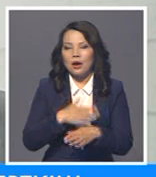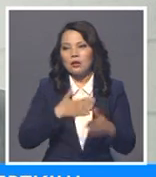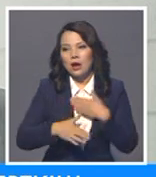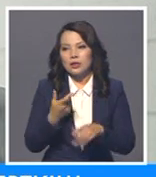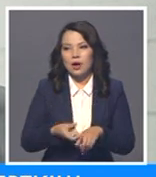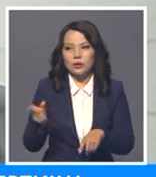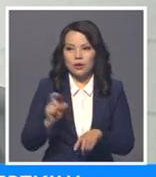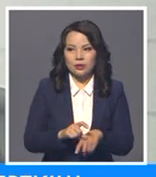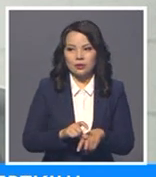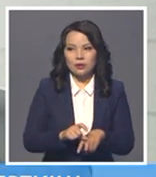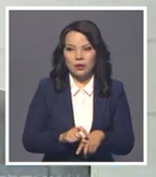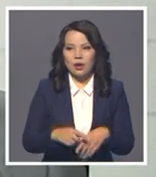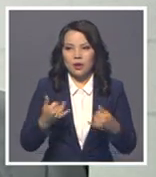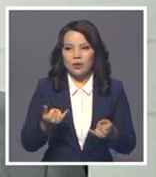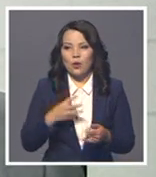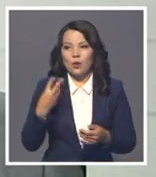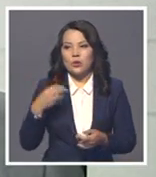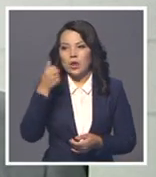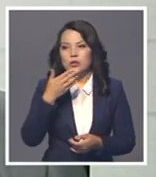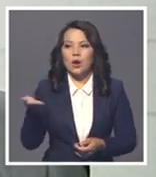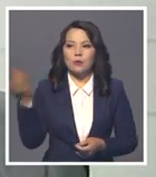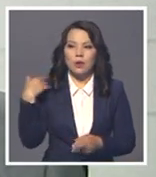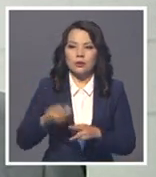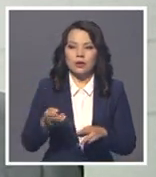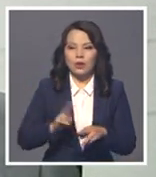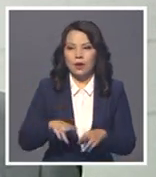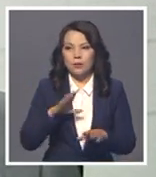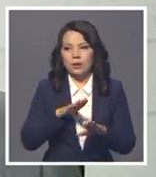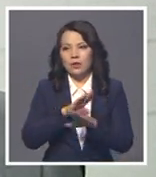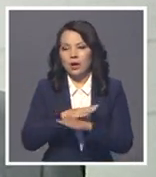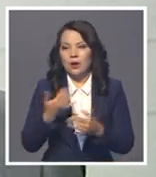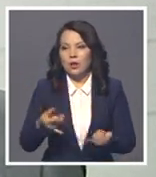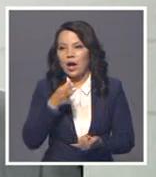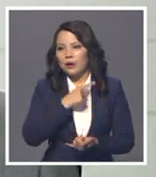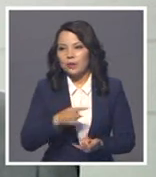жүр. Осыдан 30 жыл бұрын кетті дедім, егер осы уақытта тірі болса,